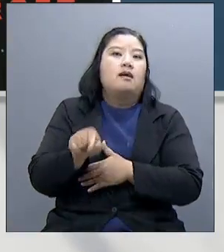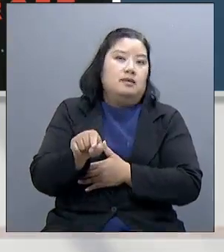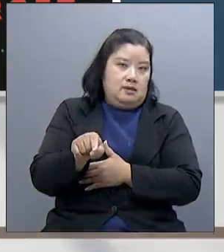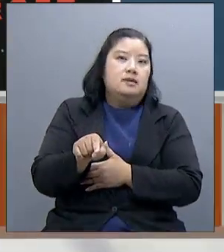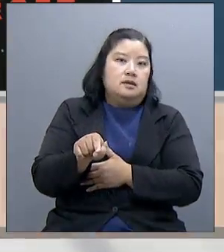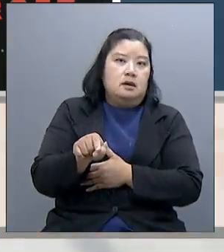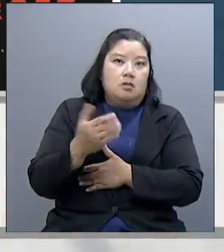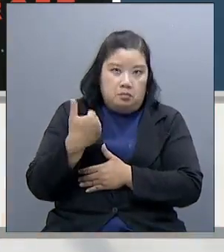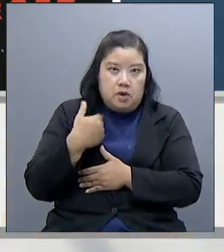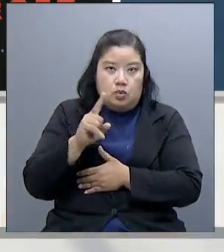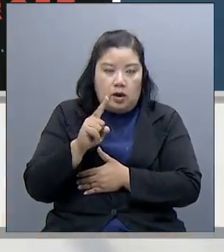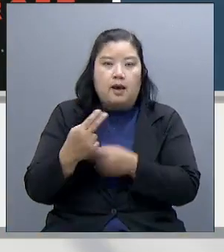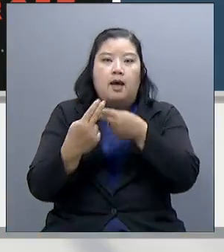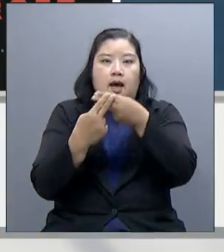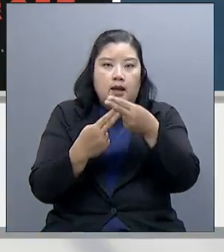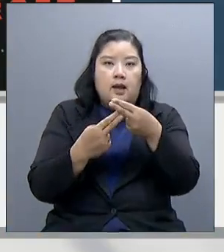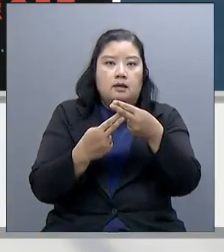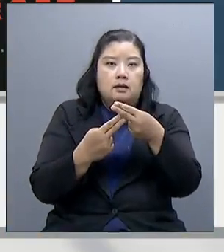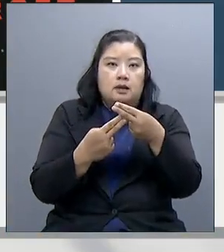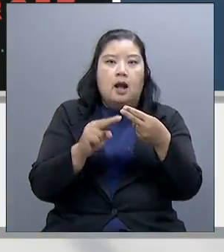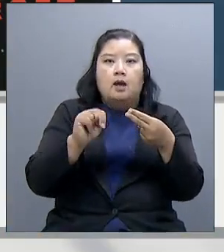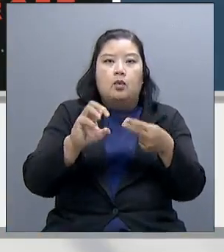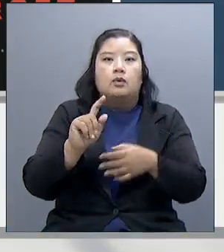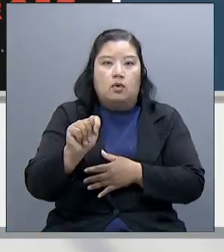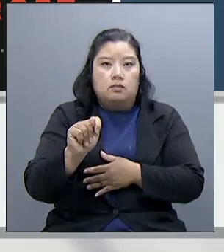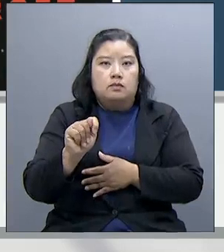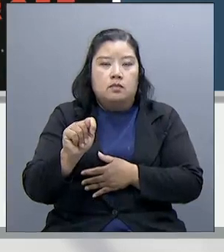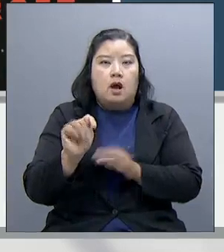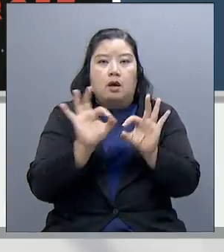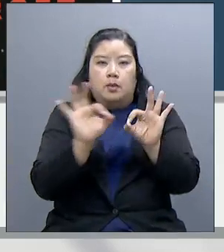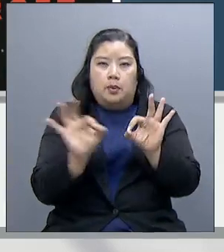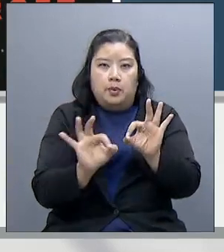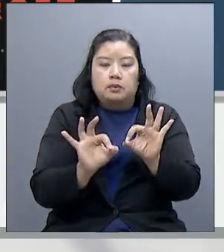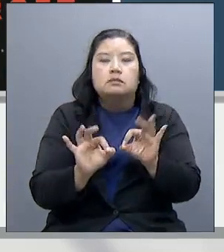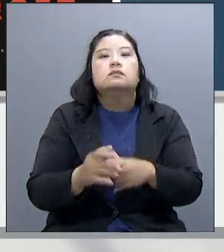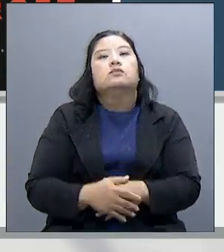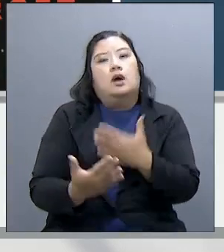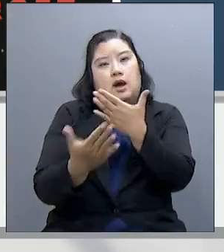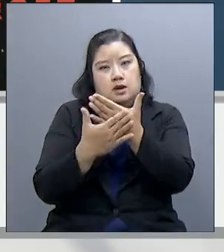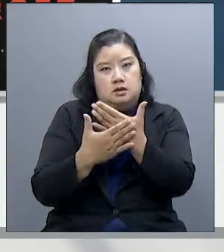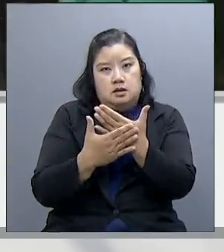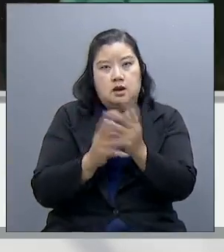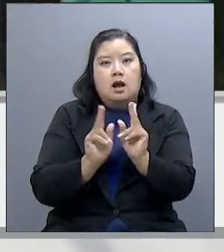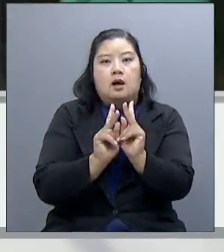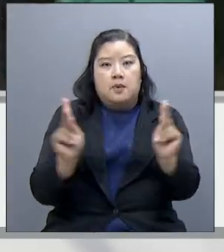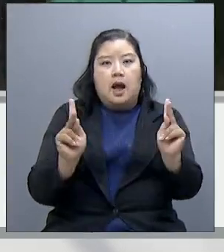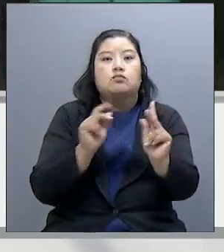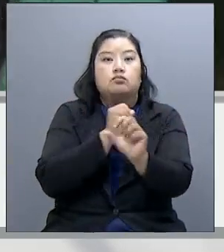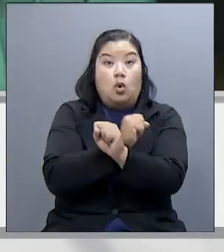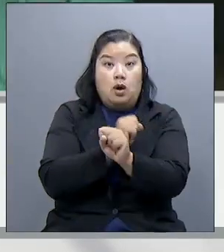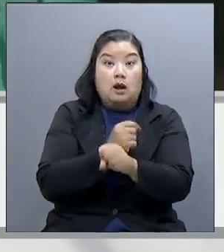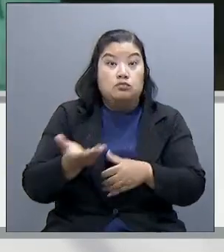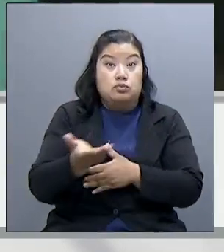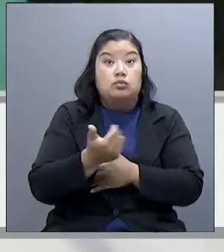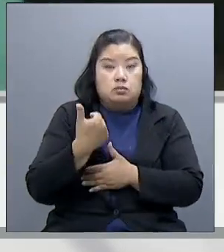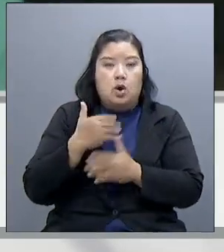ค่ะผ่านทางแฮชแท็ก not a target อีกด้วยค่ะซึ่งตามรายงานของคณะกรรมการปกป้องสื่อมวลชนพบว่ามี